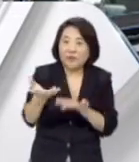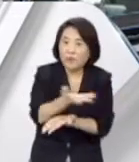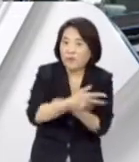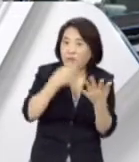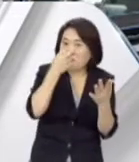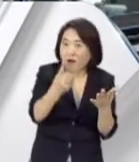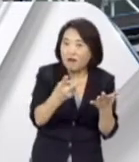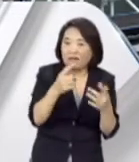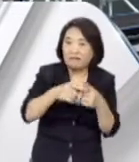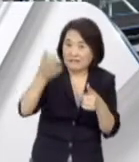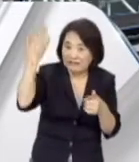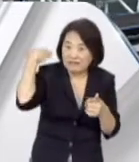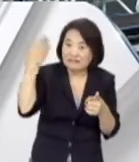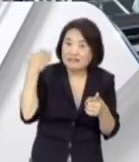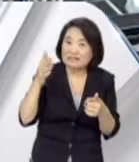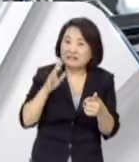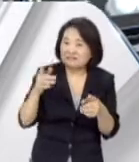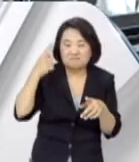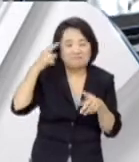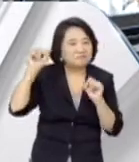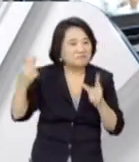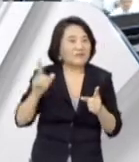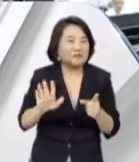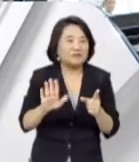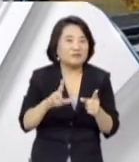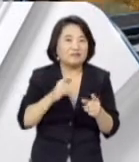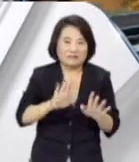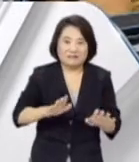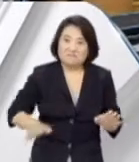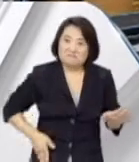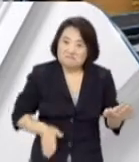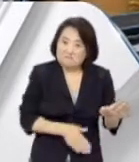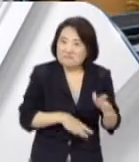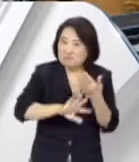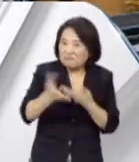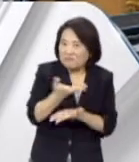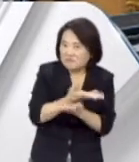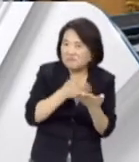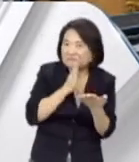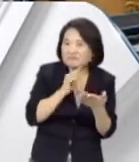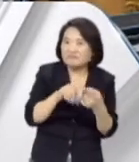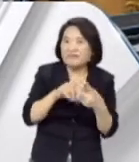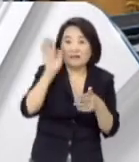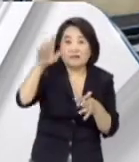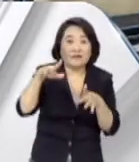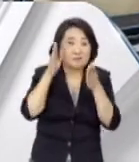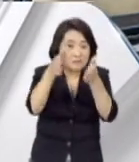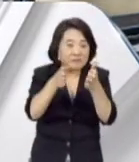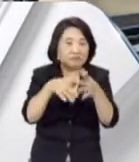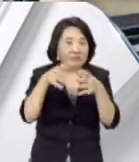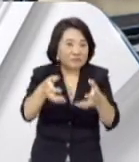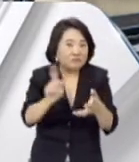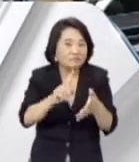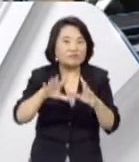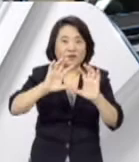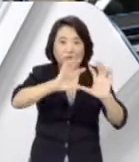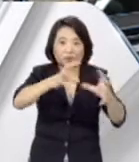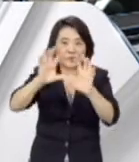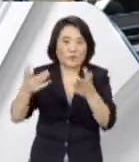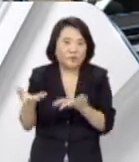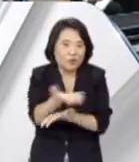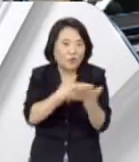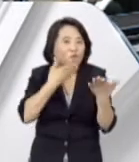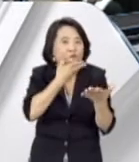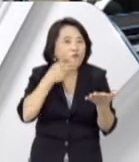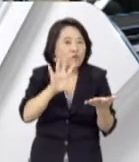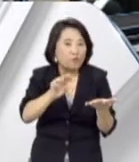摆的访问，老之前的无性外交就冇强调，是特性外交。啊，未来外交重点是国家和国家之